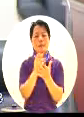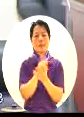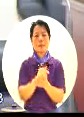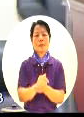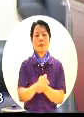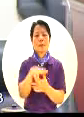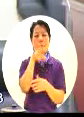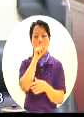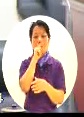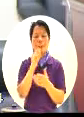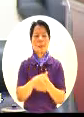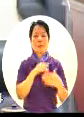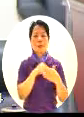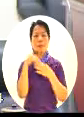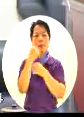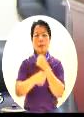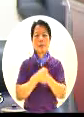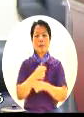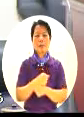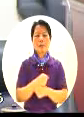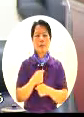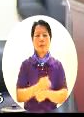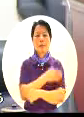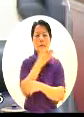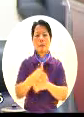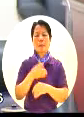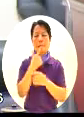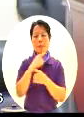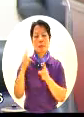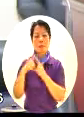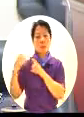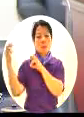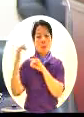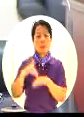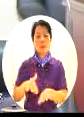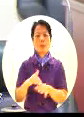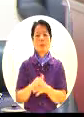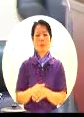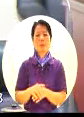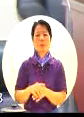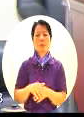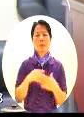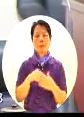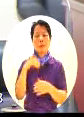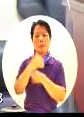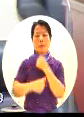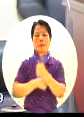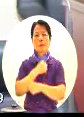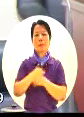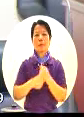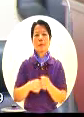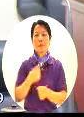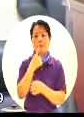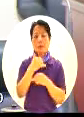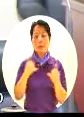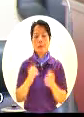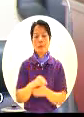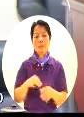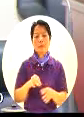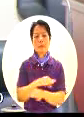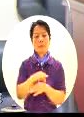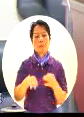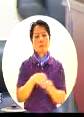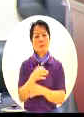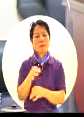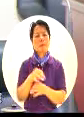能带动整个我们的人潮哈，还带动我们整个那年前潮哈。我